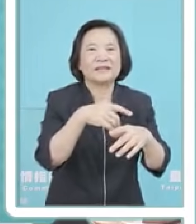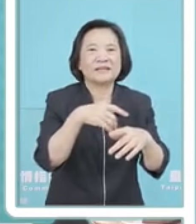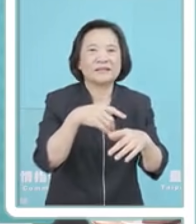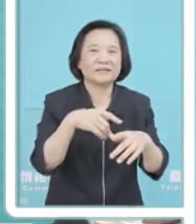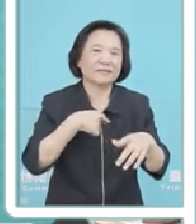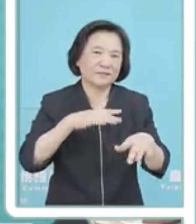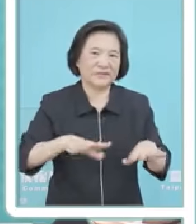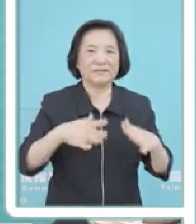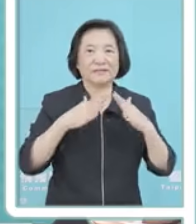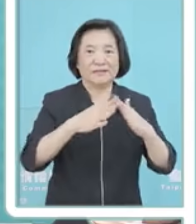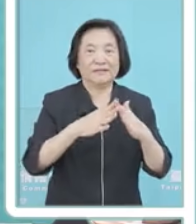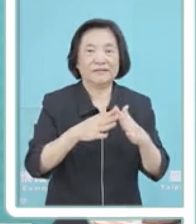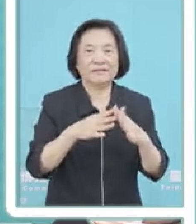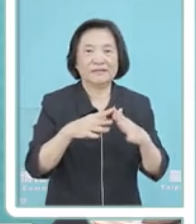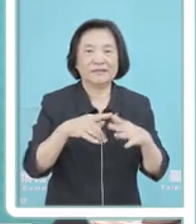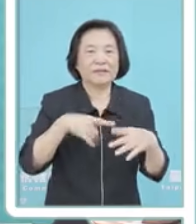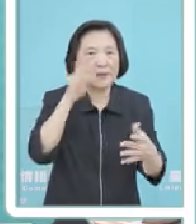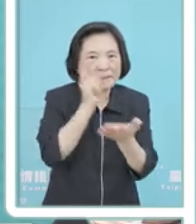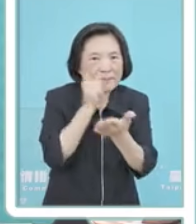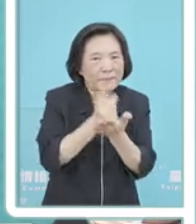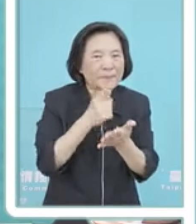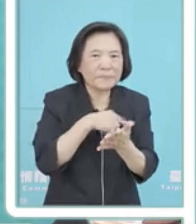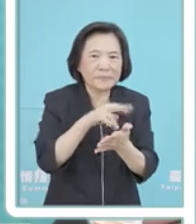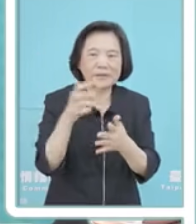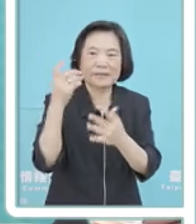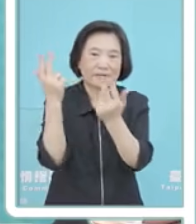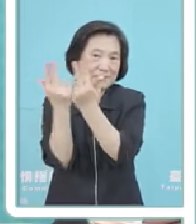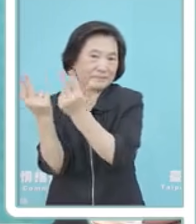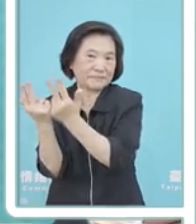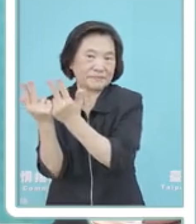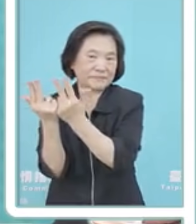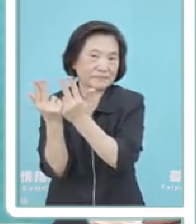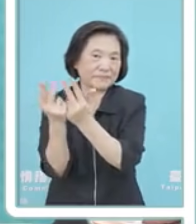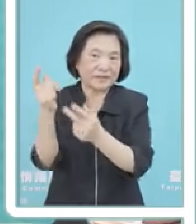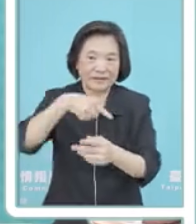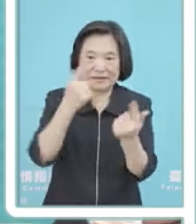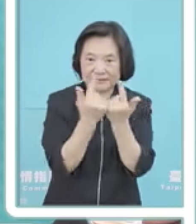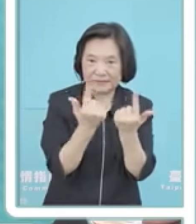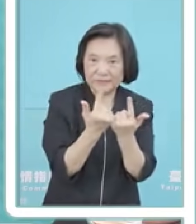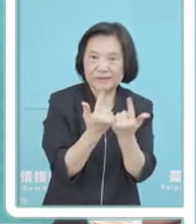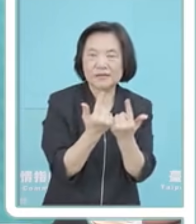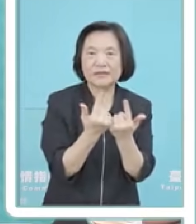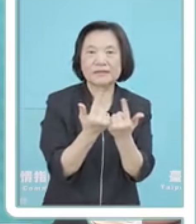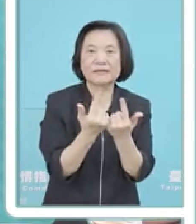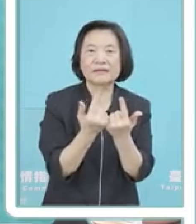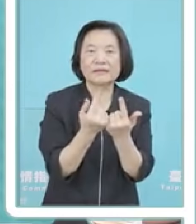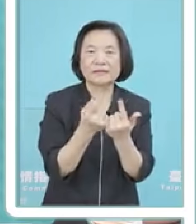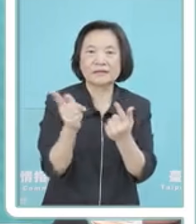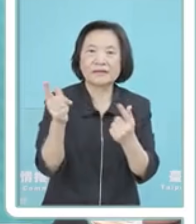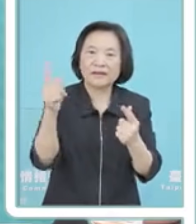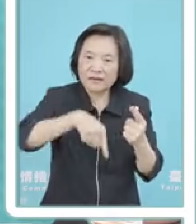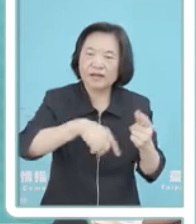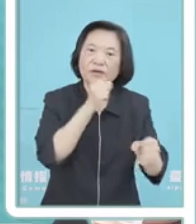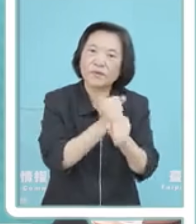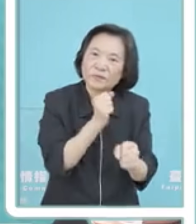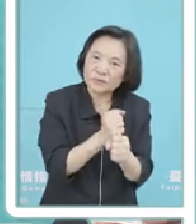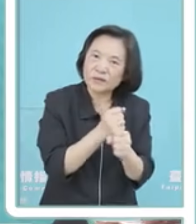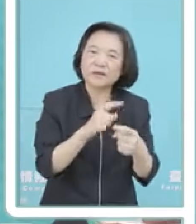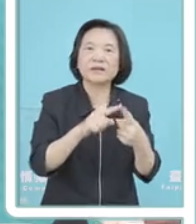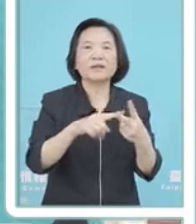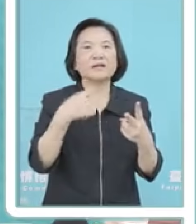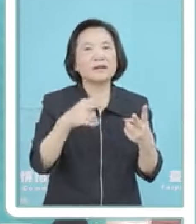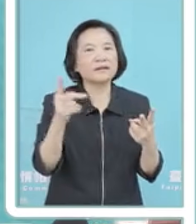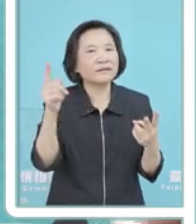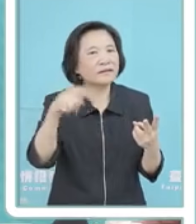字上看哦，每天从新北哦进入台北市来，不管他是工作的哈，还